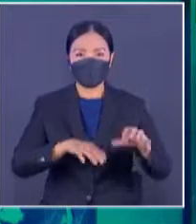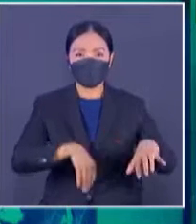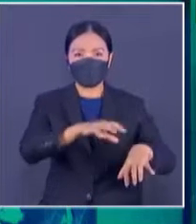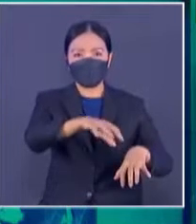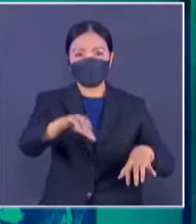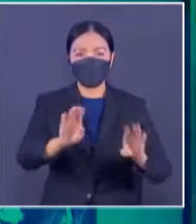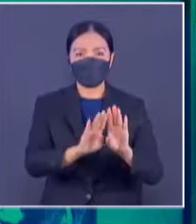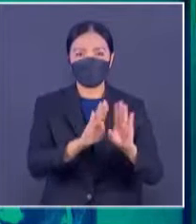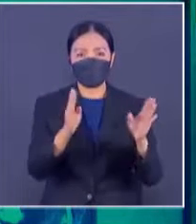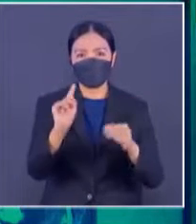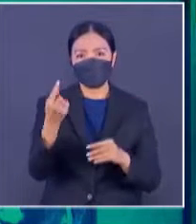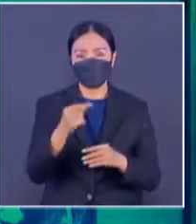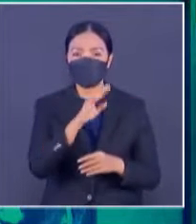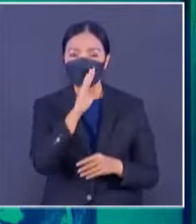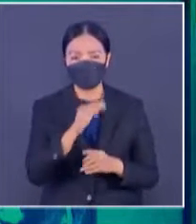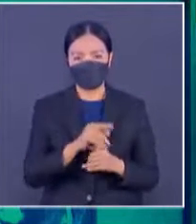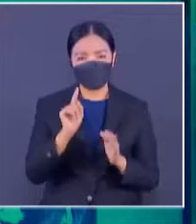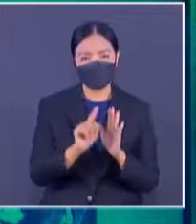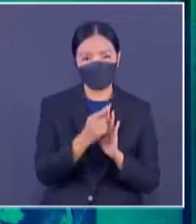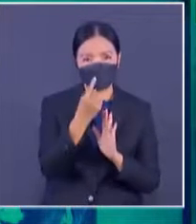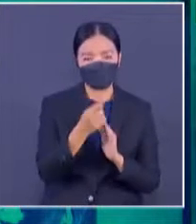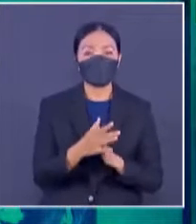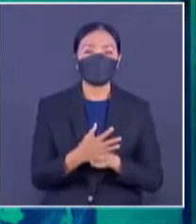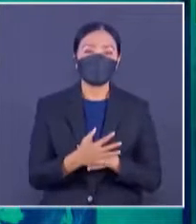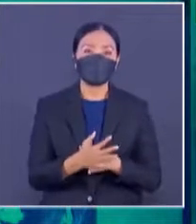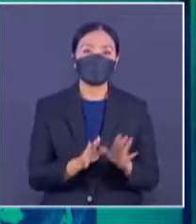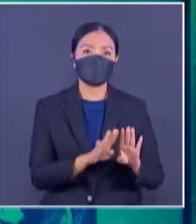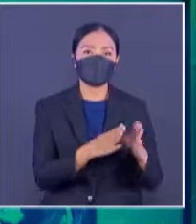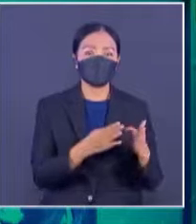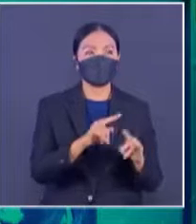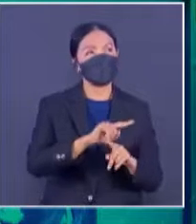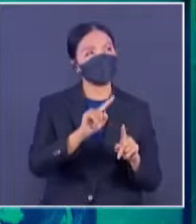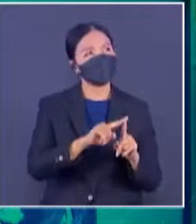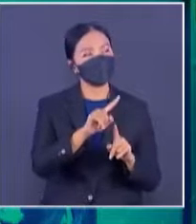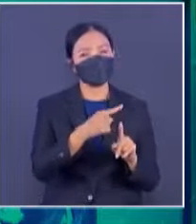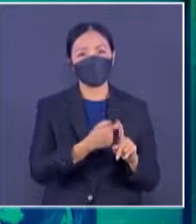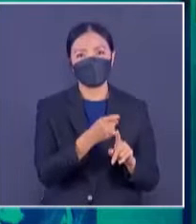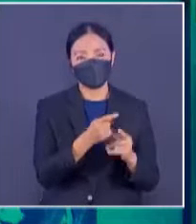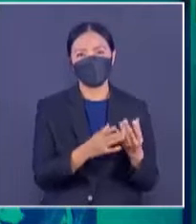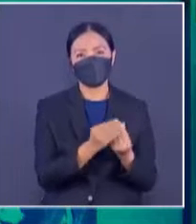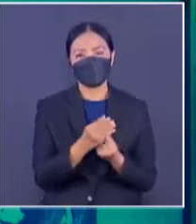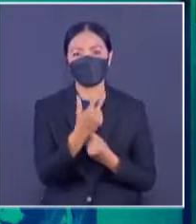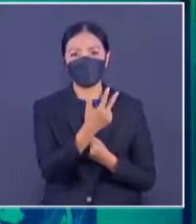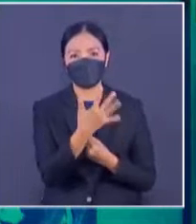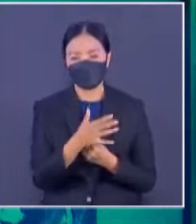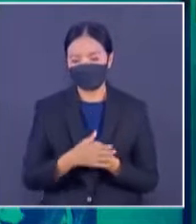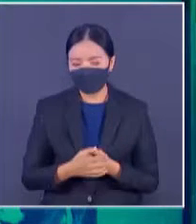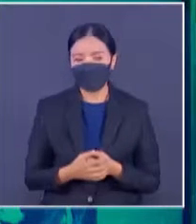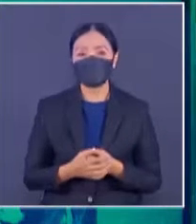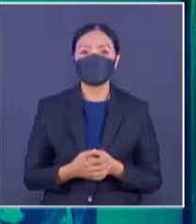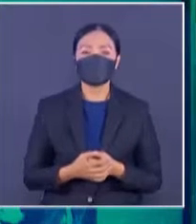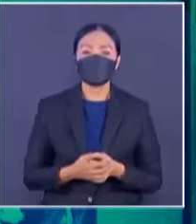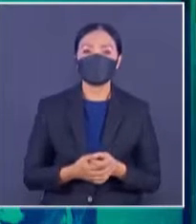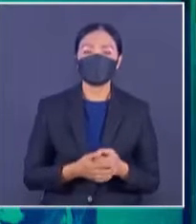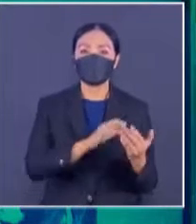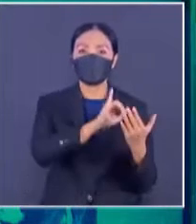จะเปิดเรียนกันอีกครั้งนึงแต่ถ้ารอบแรกเนี่ยนับตั้งแต่ที่เปิดเรียนมาจนถึงวันนี้เนี่ย3สัปดาห ์ ครับเราจะเห็นว่ามีหลายพื้นที่โดยเฉพาะ